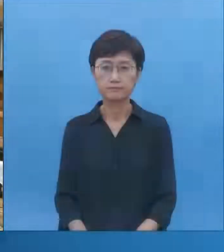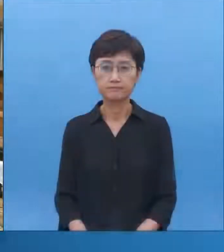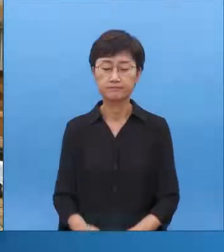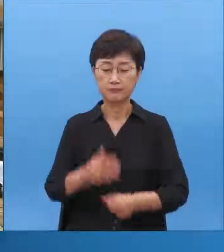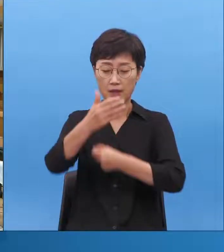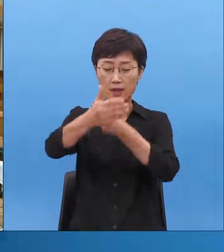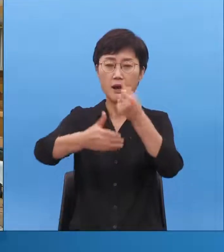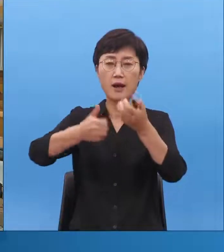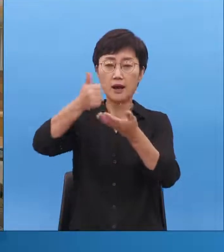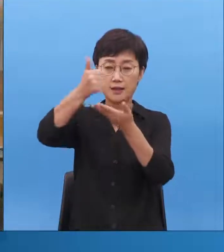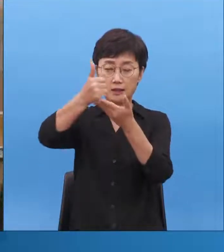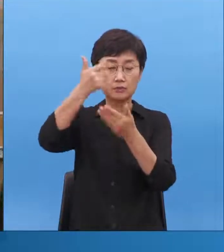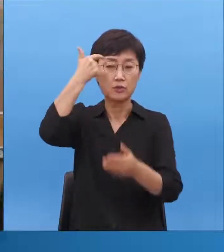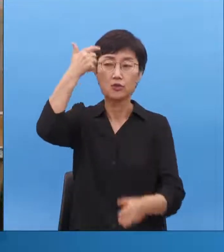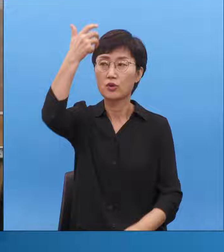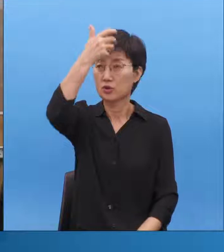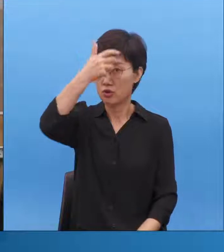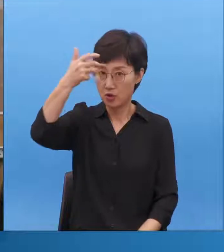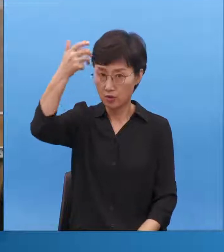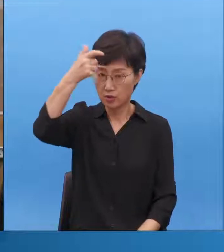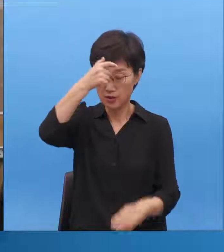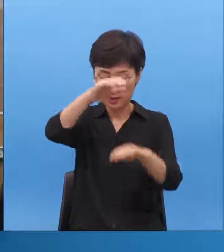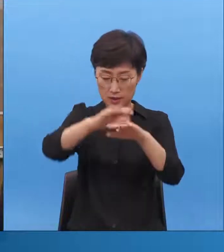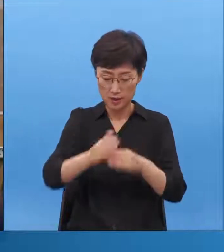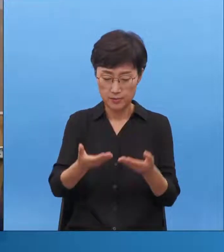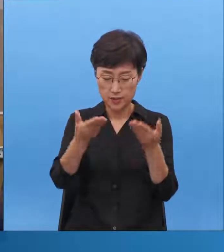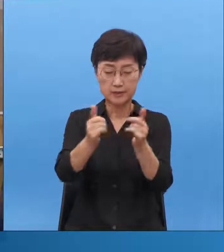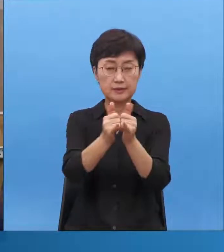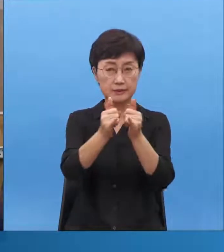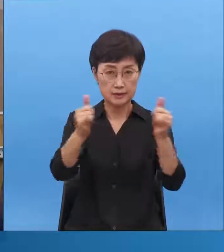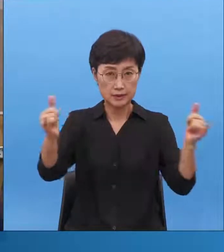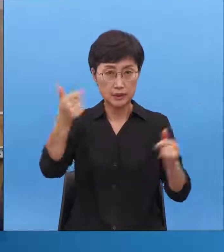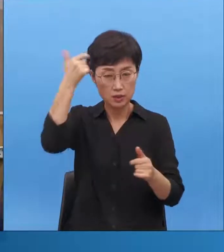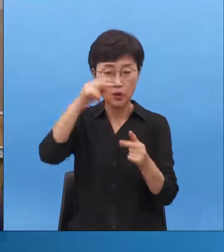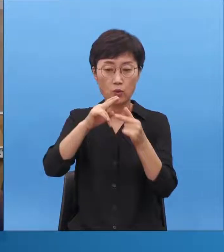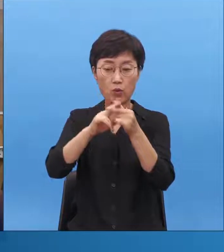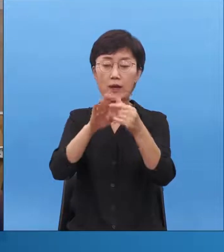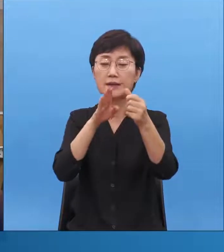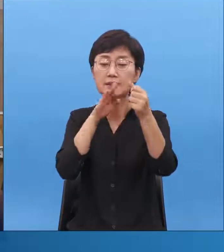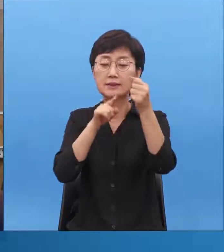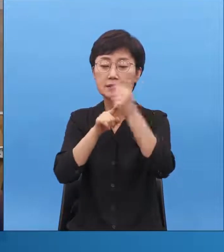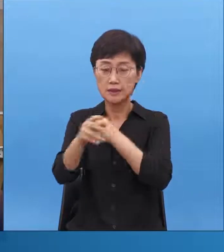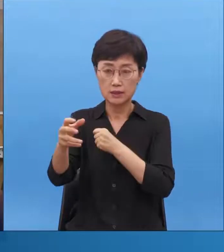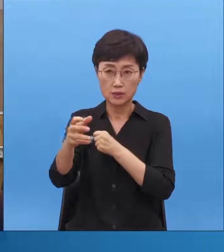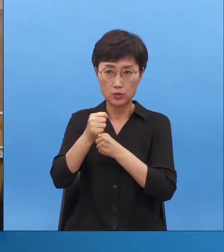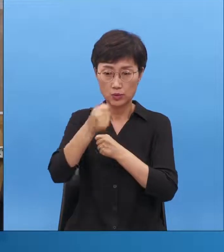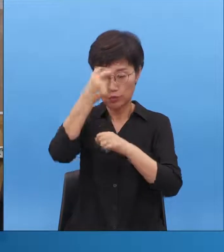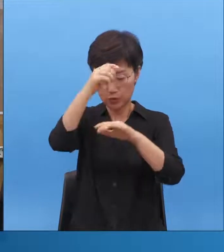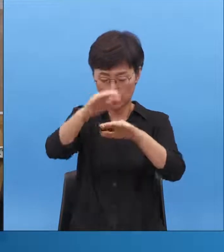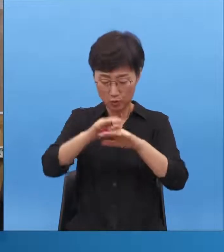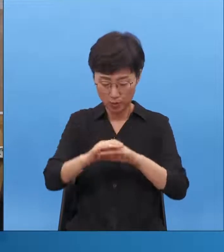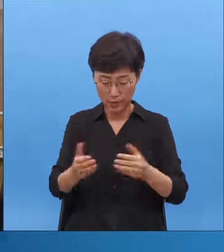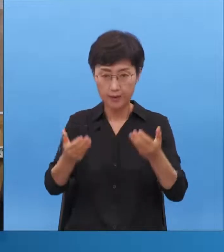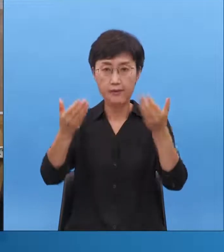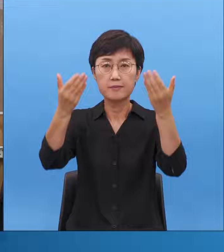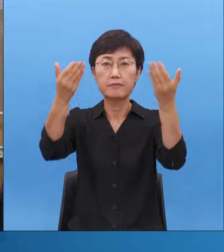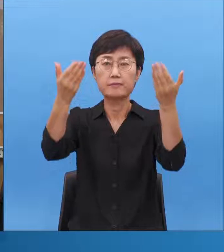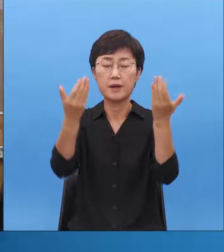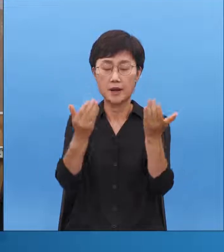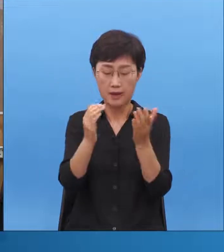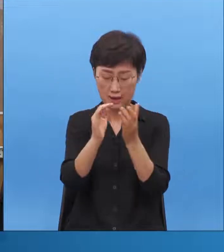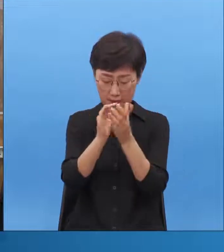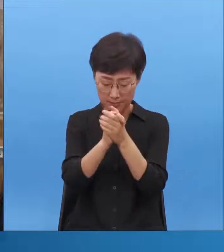하나님은 영이시니 예배한 자가 영과 진리로 예배할지니라. God is spirit, and his worshippers must worship in spirit and in truth.